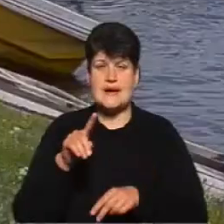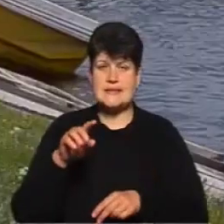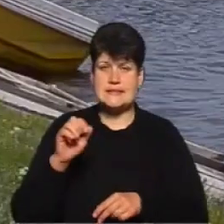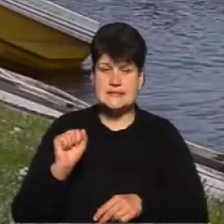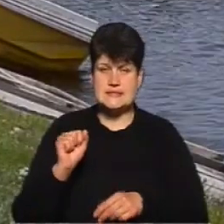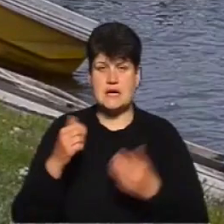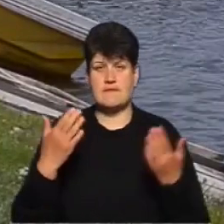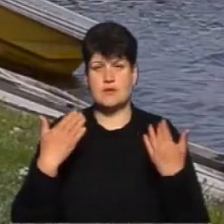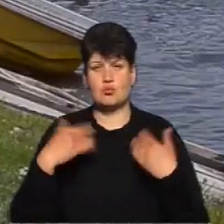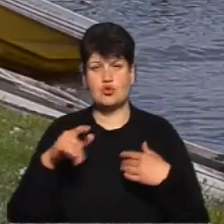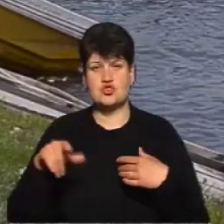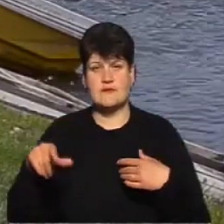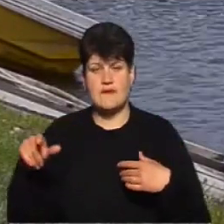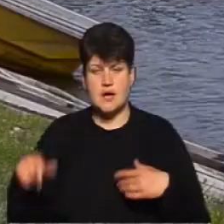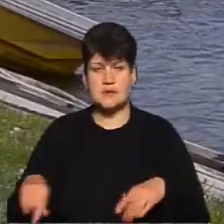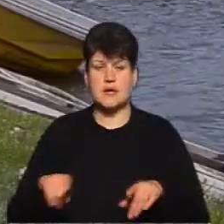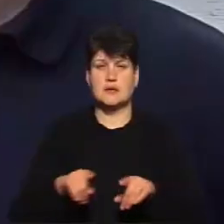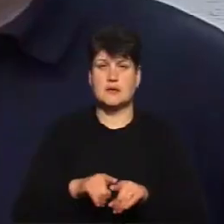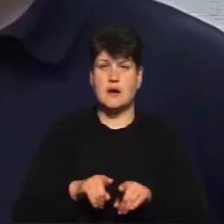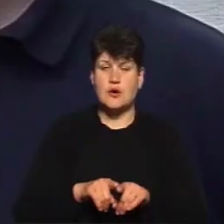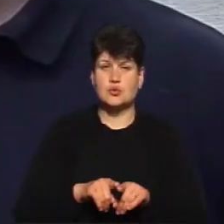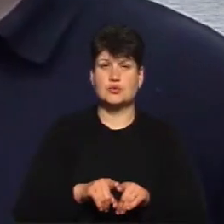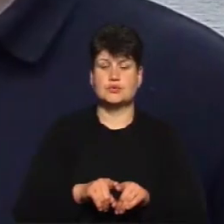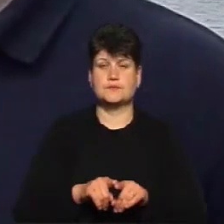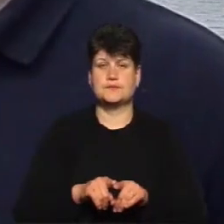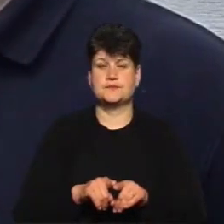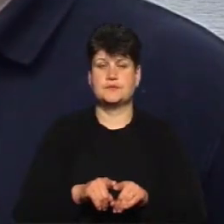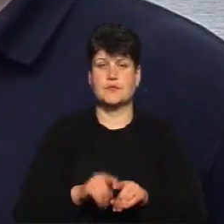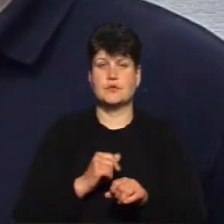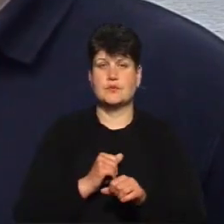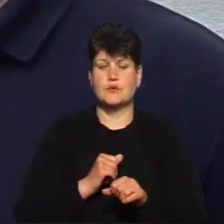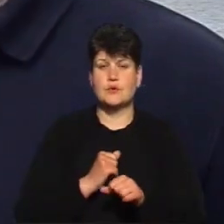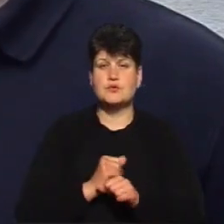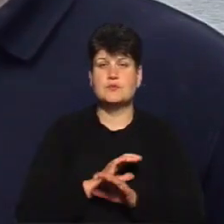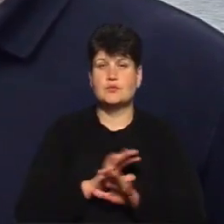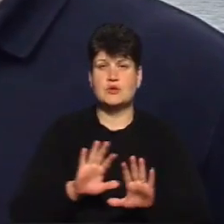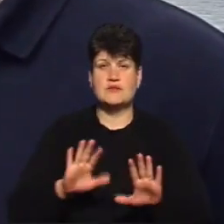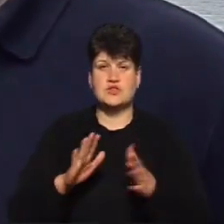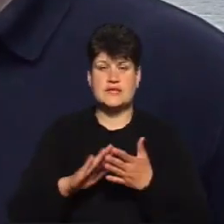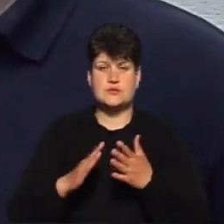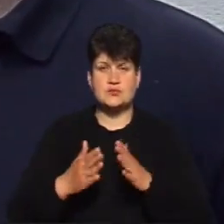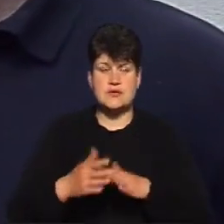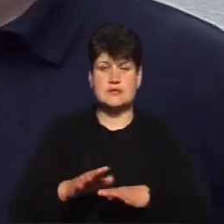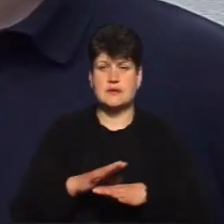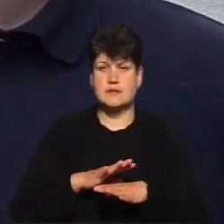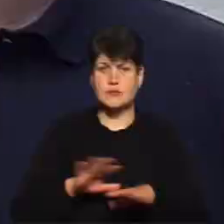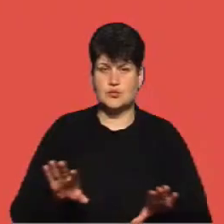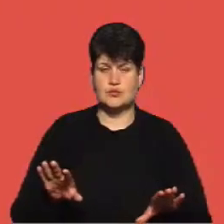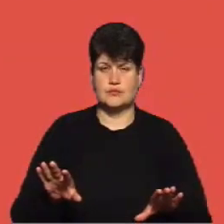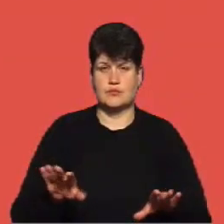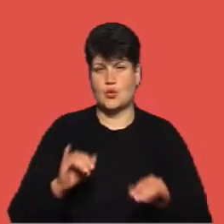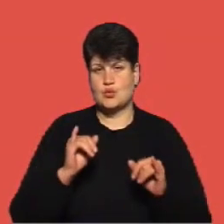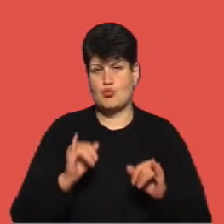відпочиваючими, також запобігають якісь всякі різні надзвичайні ситуації, щоб не призвело до якоїсь поганої